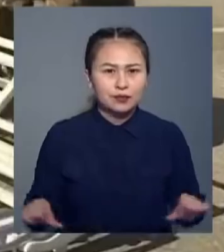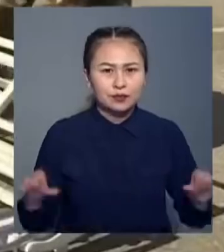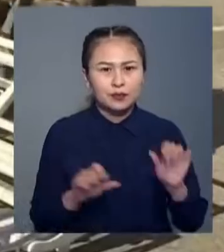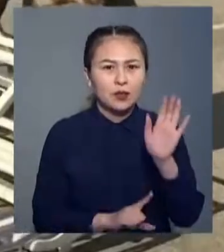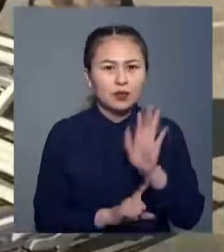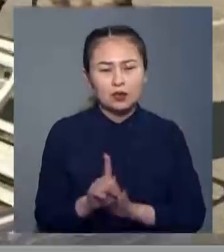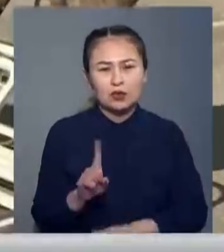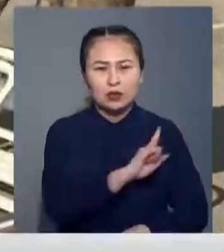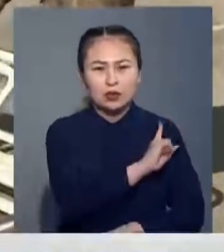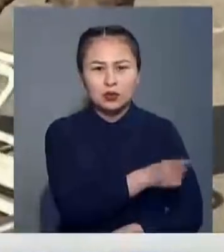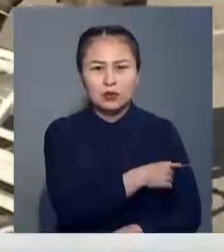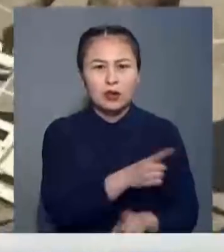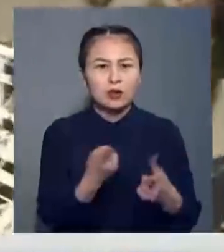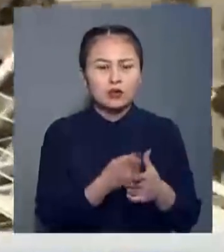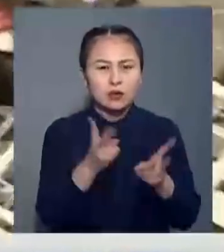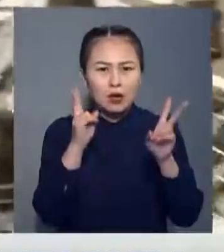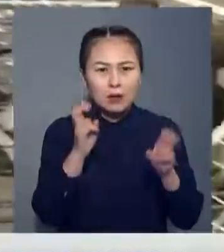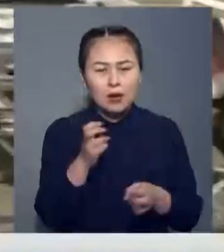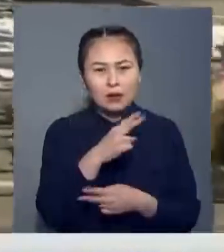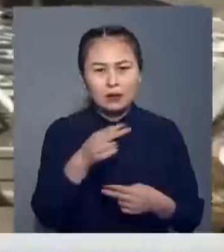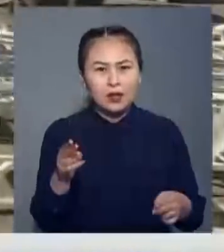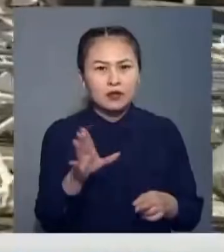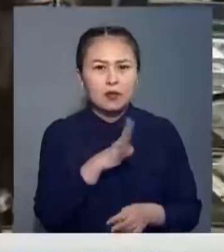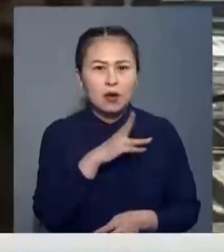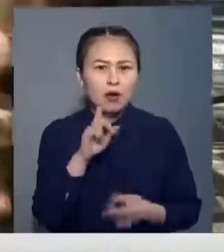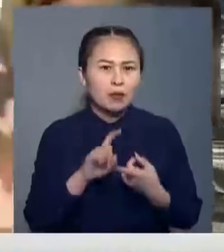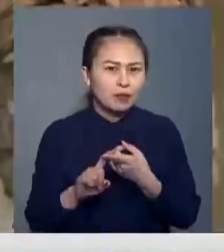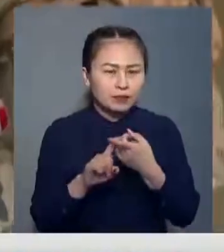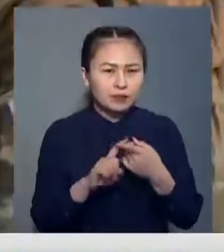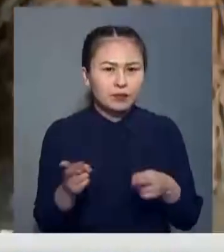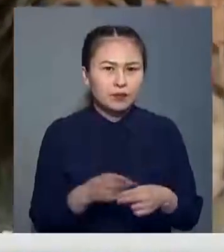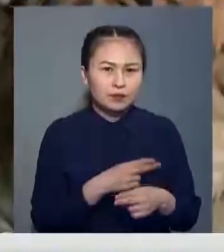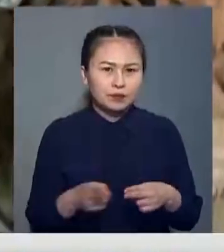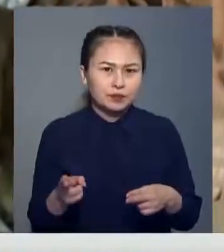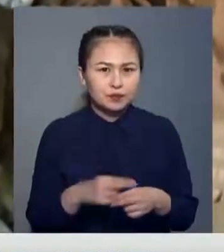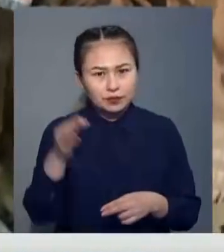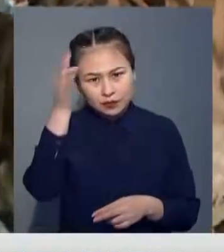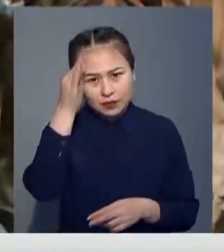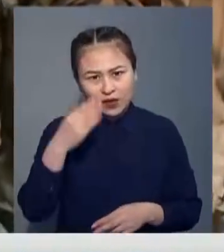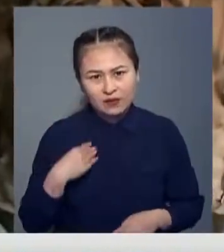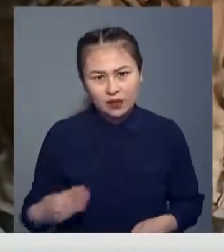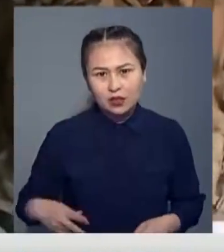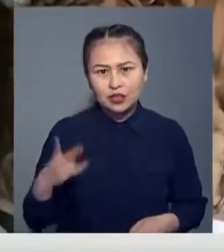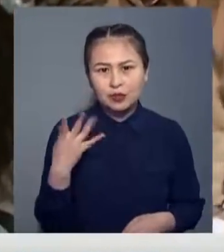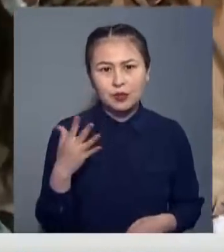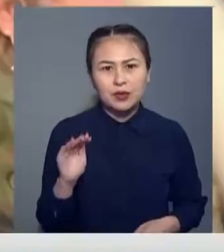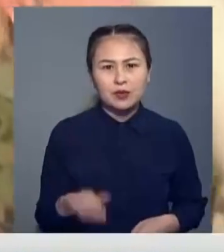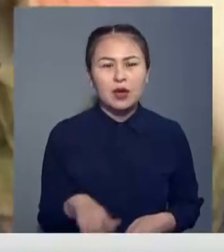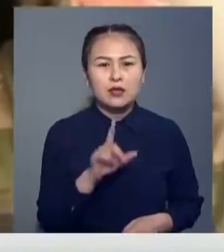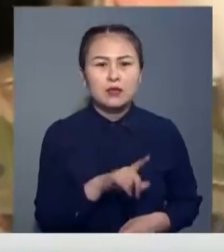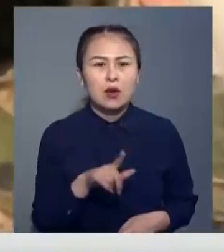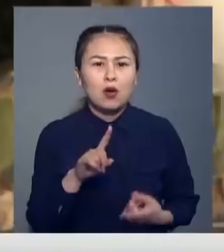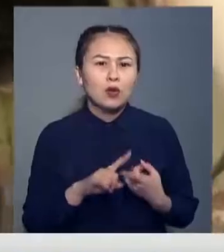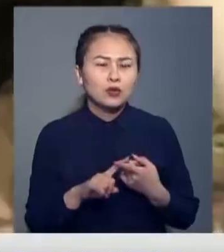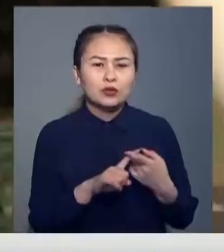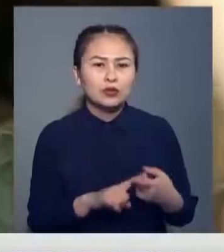басталуын жариялады. Рух күші деп аталған бұл бағдарлама коронавируспен күреске бағытталатын болады. Айта кетейік, қазір Францияда 25 мыңнан